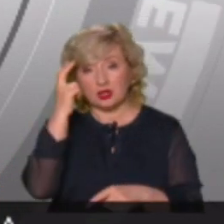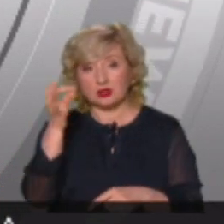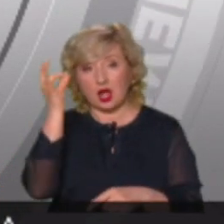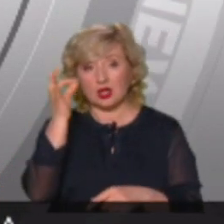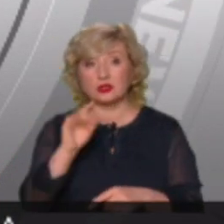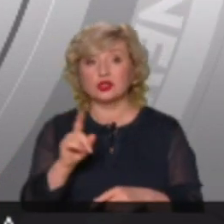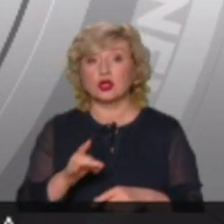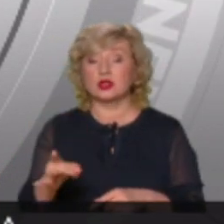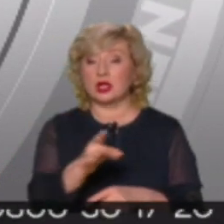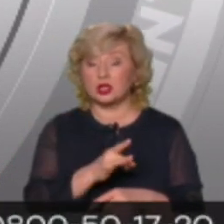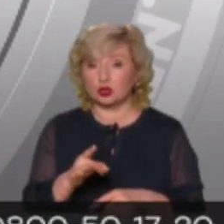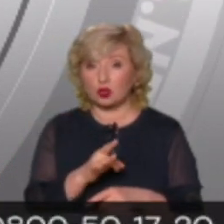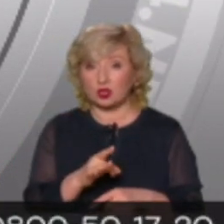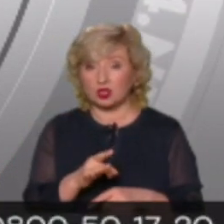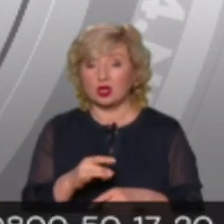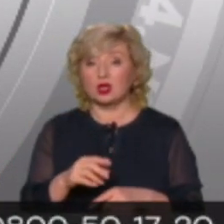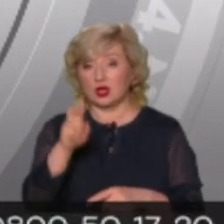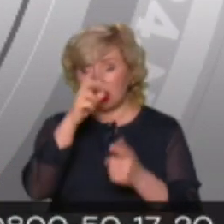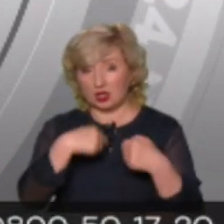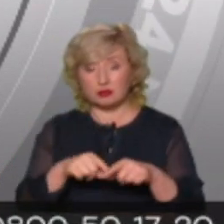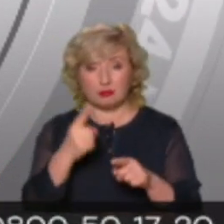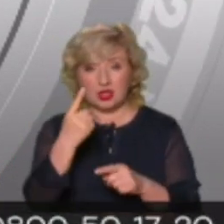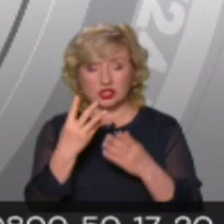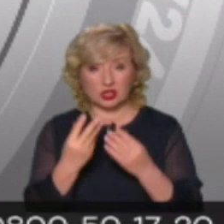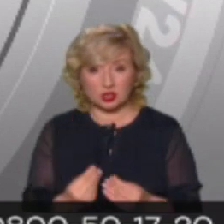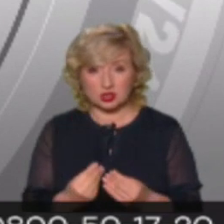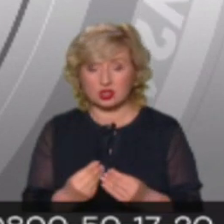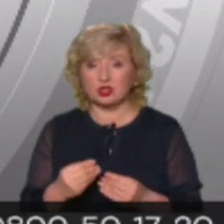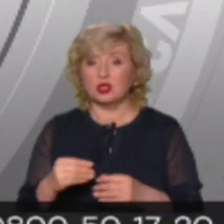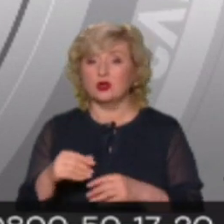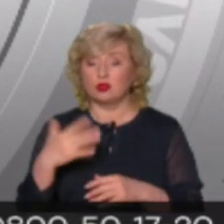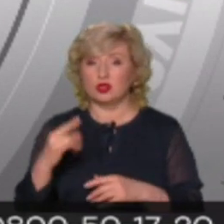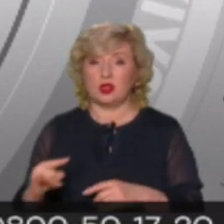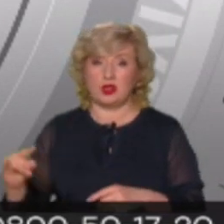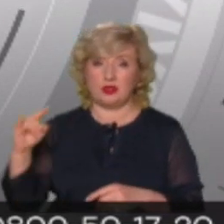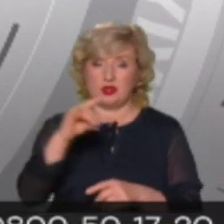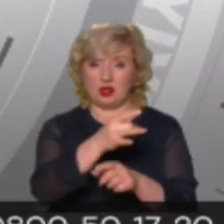з території цієї країни від перших днів повномасштабного вторгнення летіли ракети по Україні.